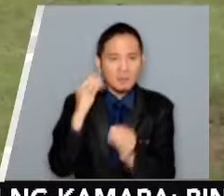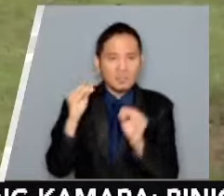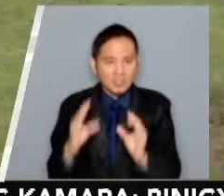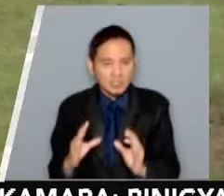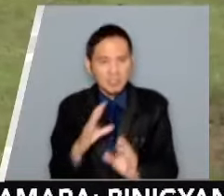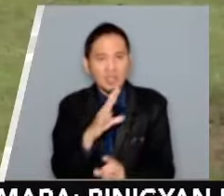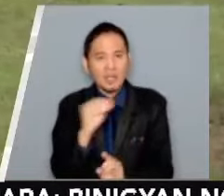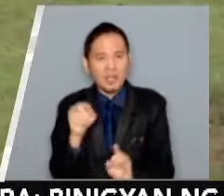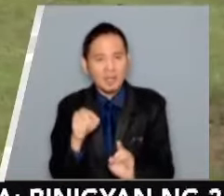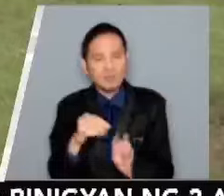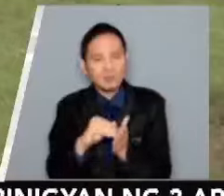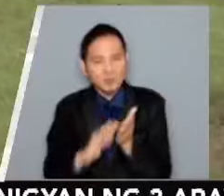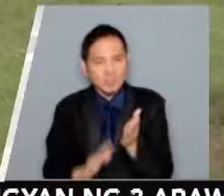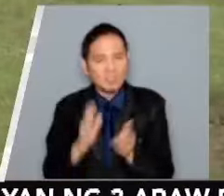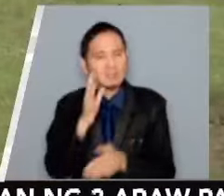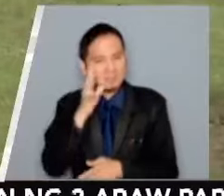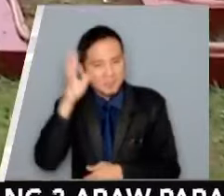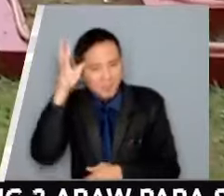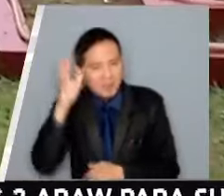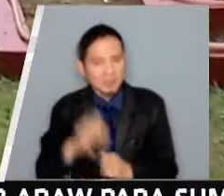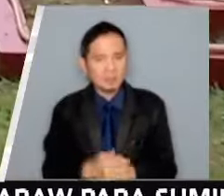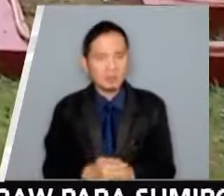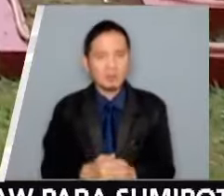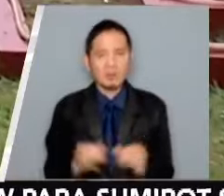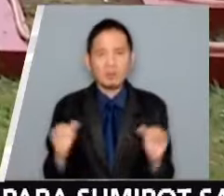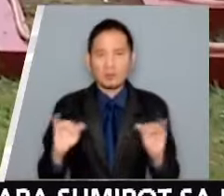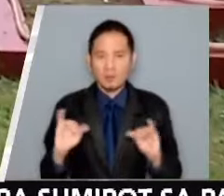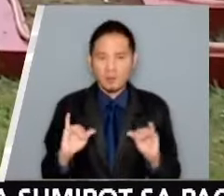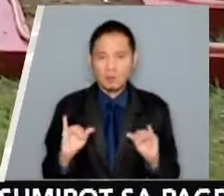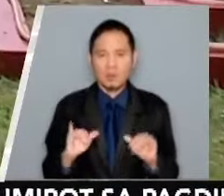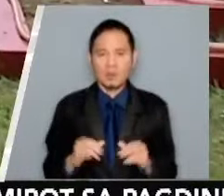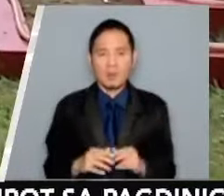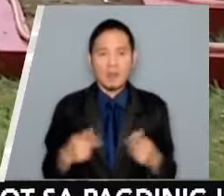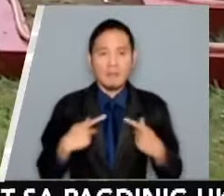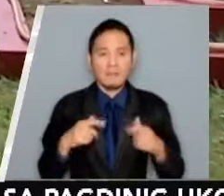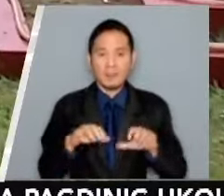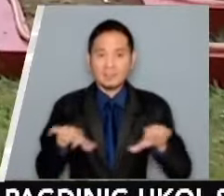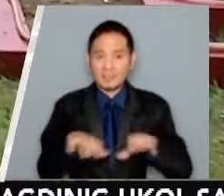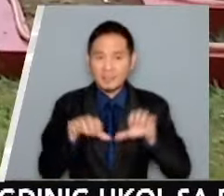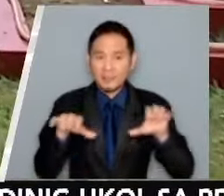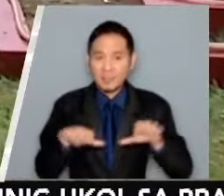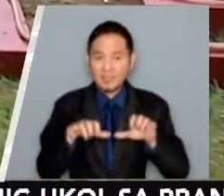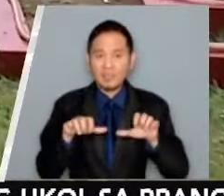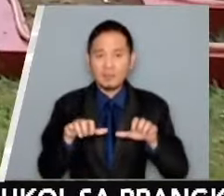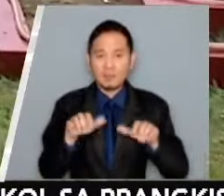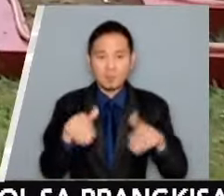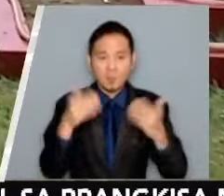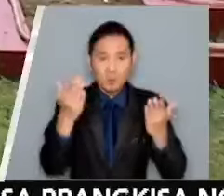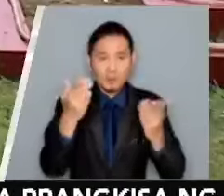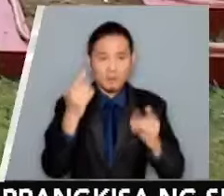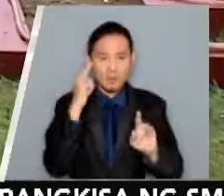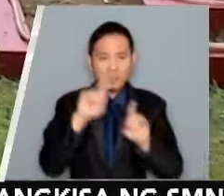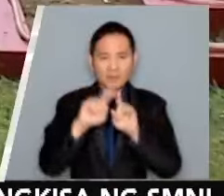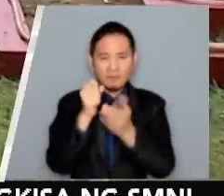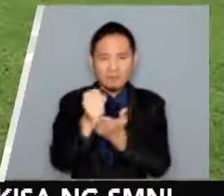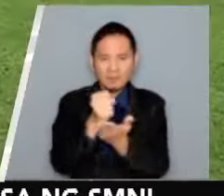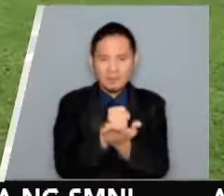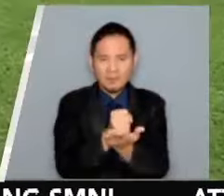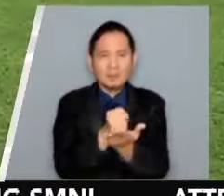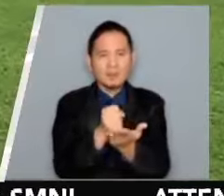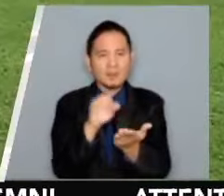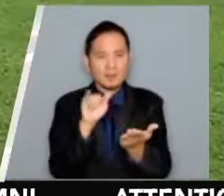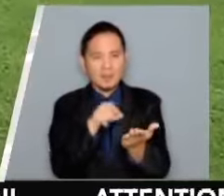At syempre yung pagbibigay ng structured activities para sa mga subjects na kukunin natin sa Catch-up